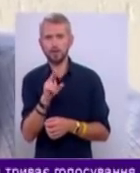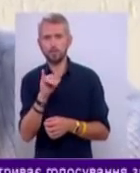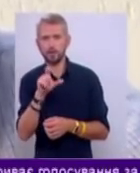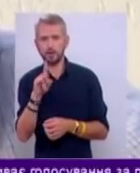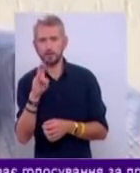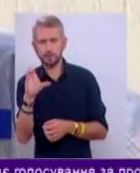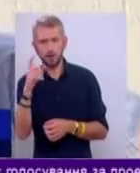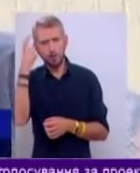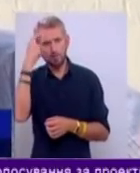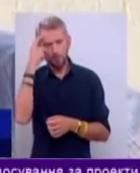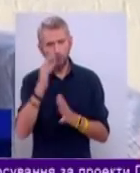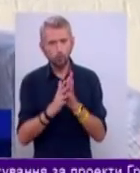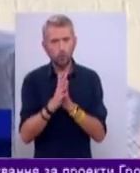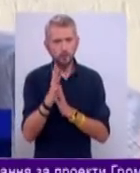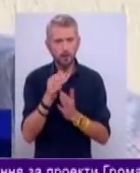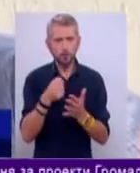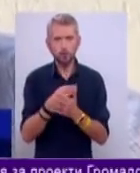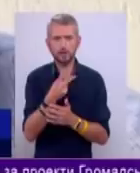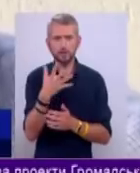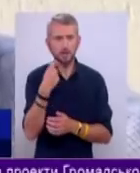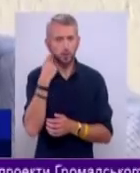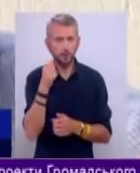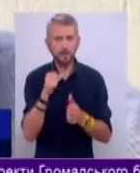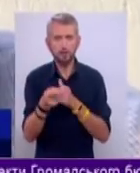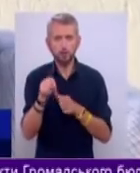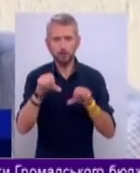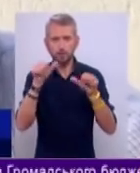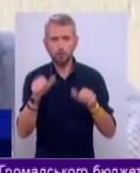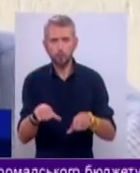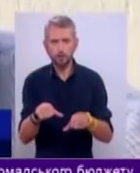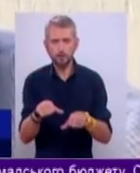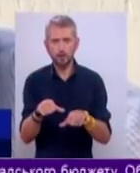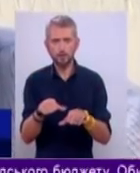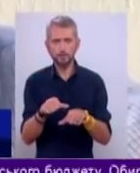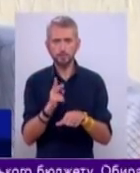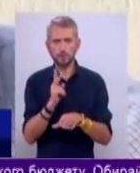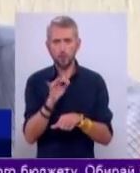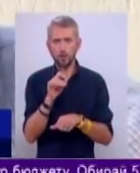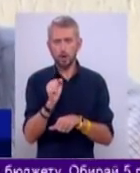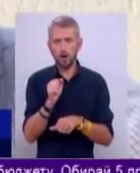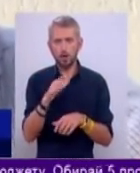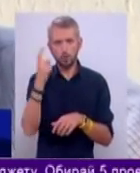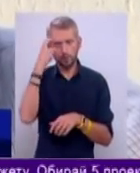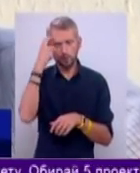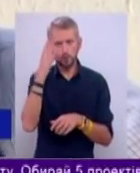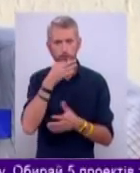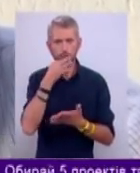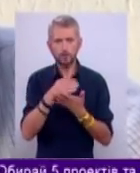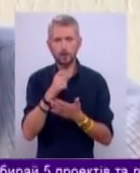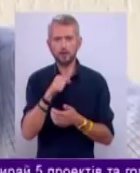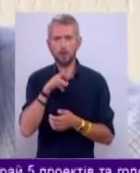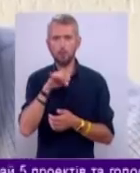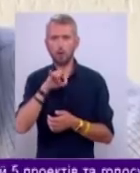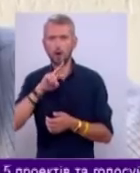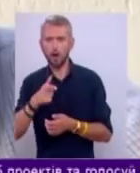росте, це для вас відкриття, ще ні, до 25 років. Саме тоді формується префронтальна кора головного мозку, яка відповідає за мораль,